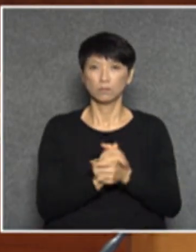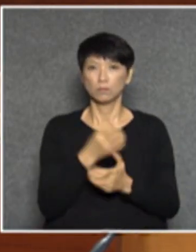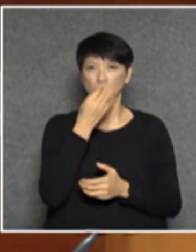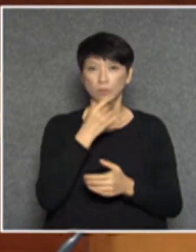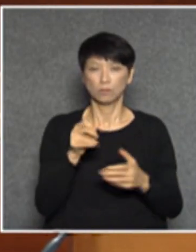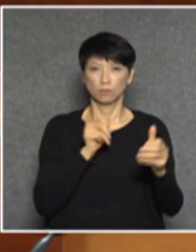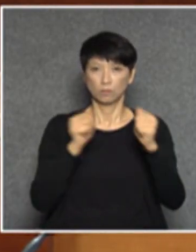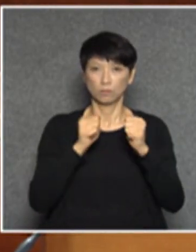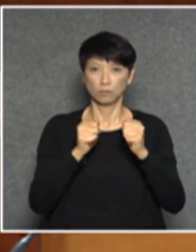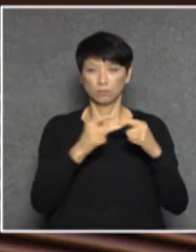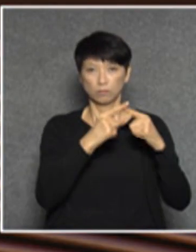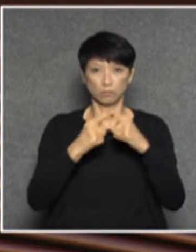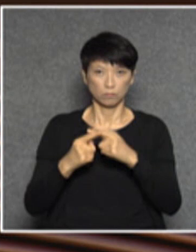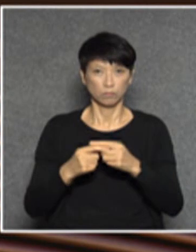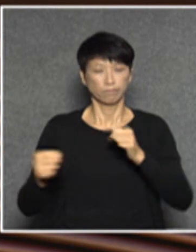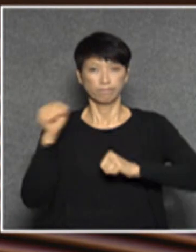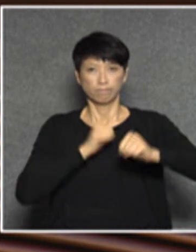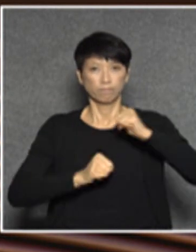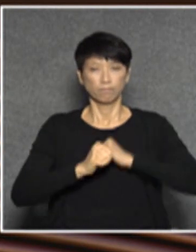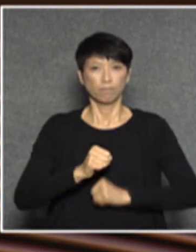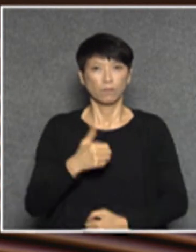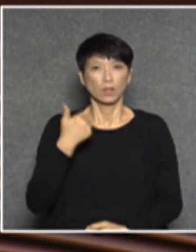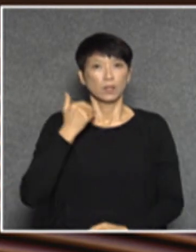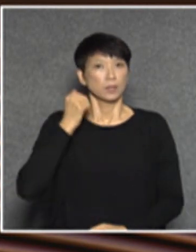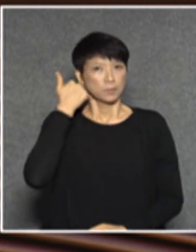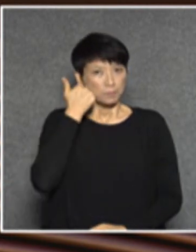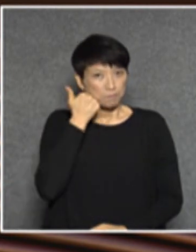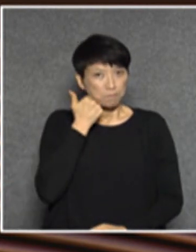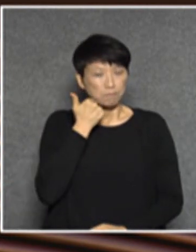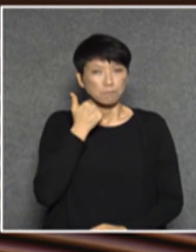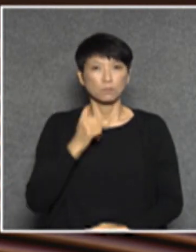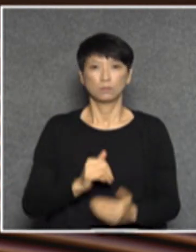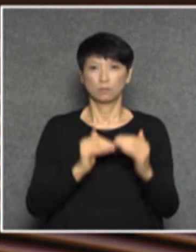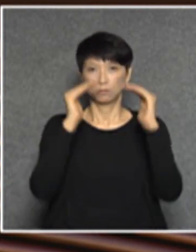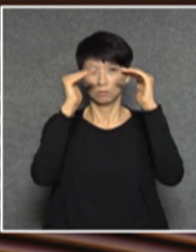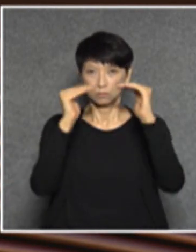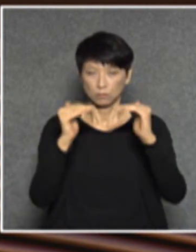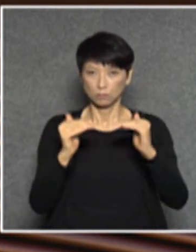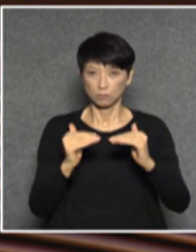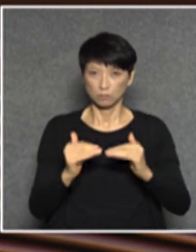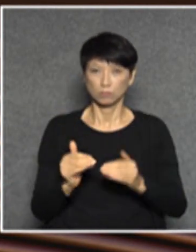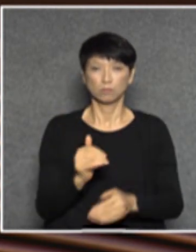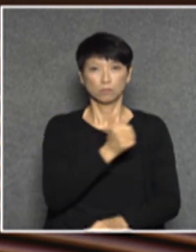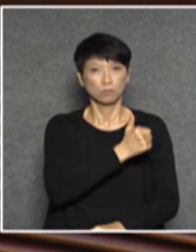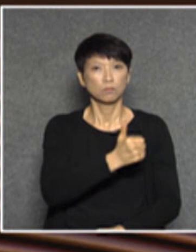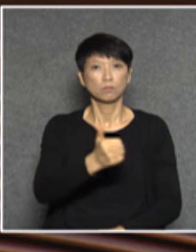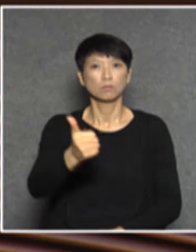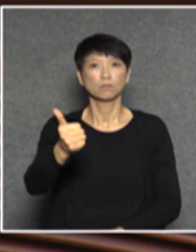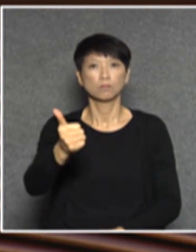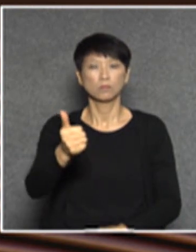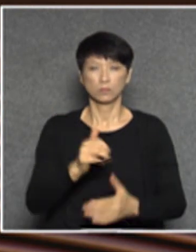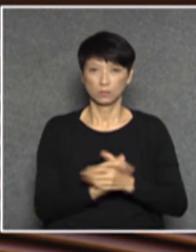都是表現成熟的、冷靜的，市場秩序亦都是井然。雖然是